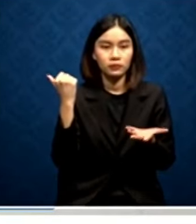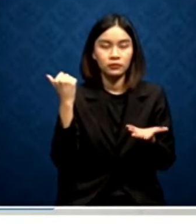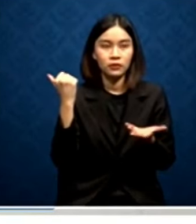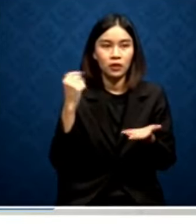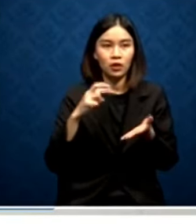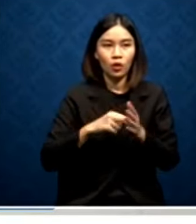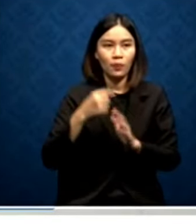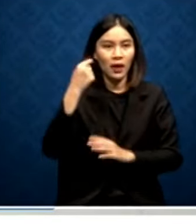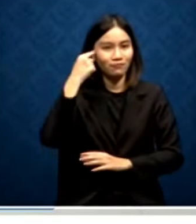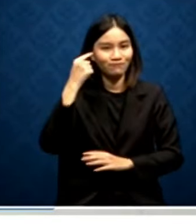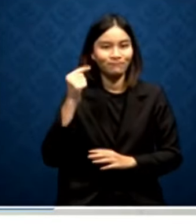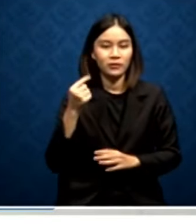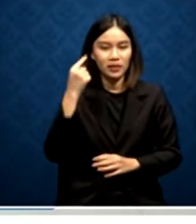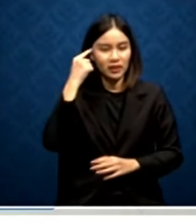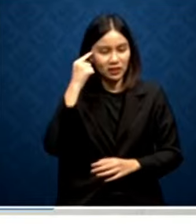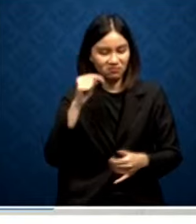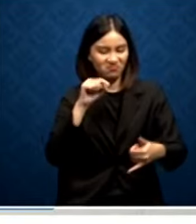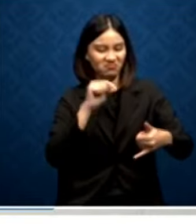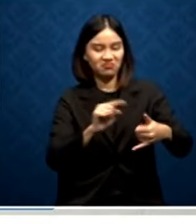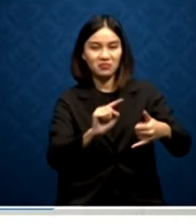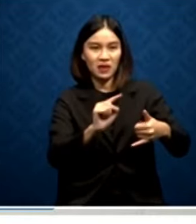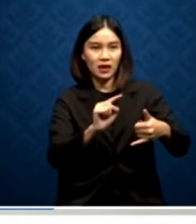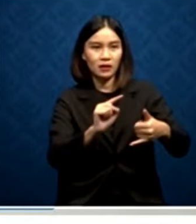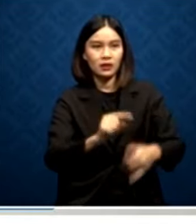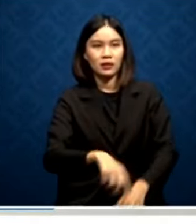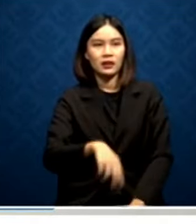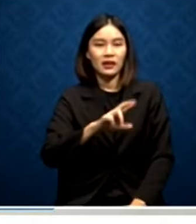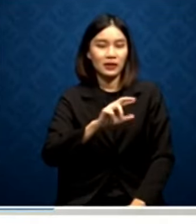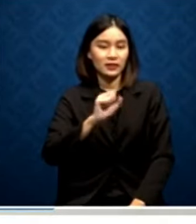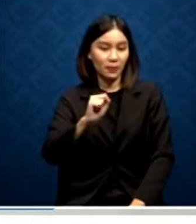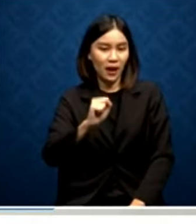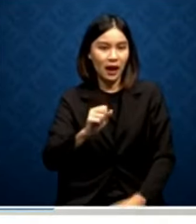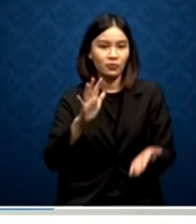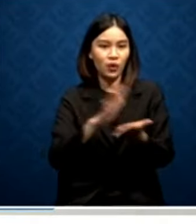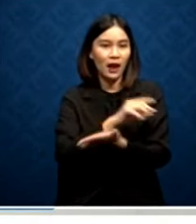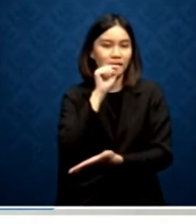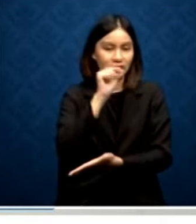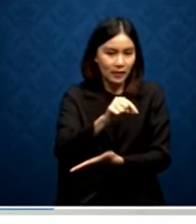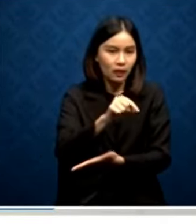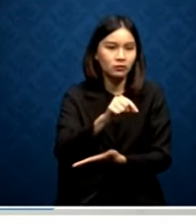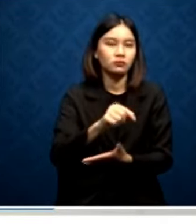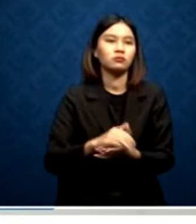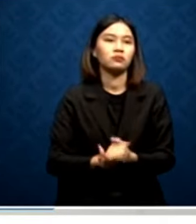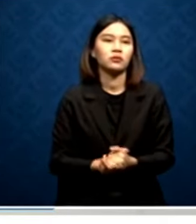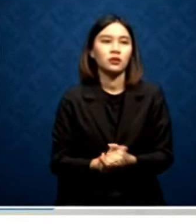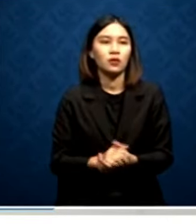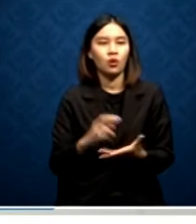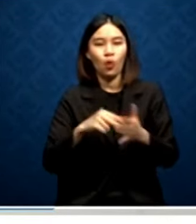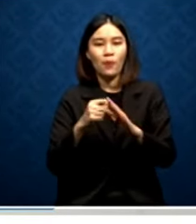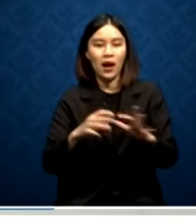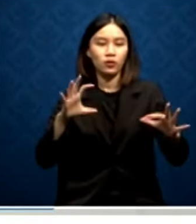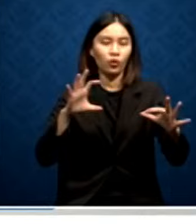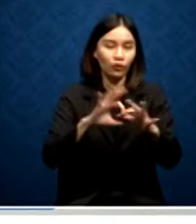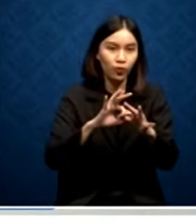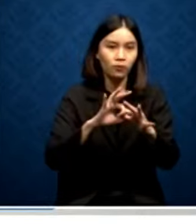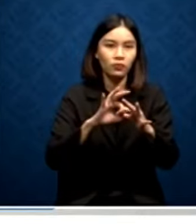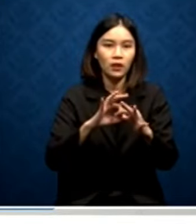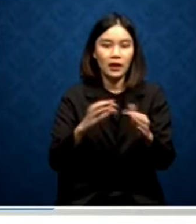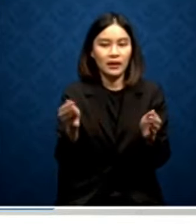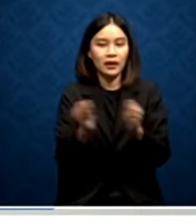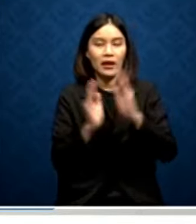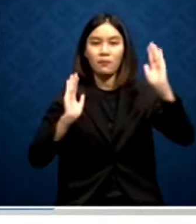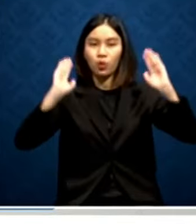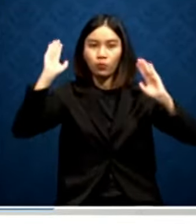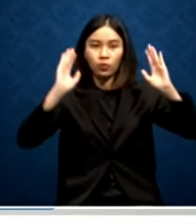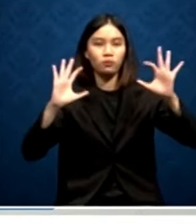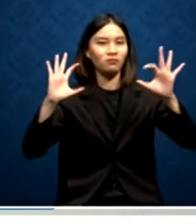จะถูกตราหน้าว่าสภาใบสั่งสภารีโมทสภาหวยล็อคสภาบล็อกโหวตสุดแล้วจะ